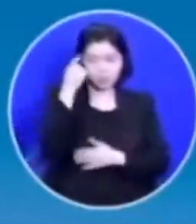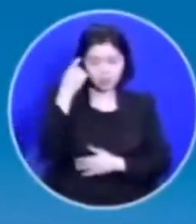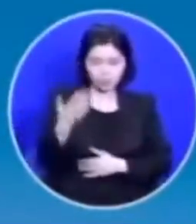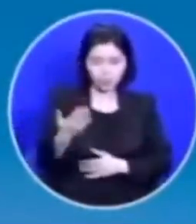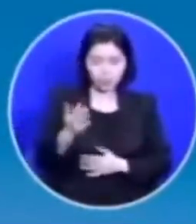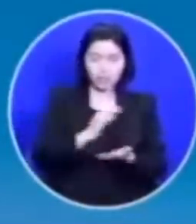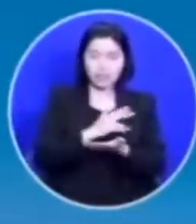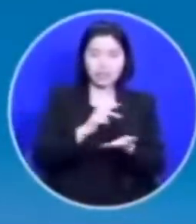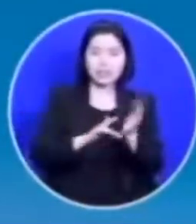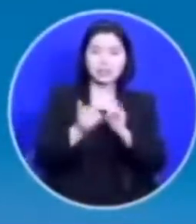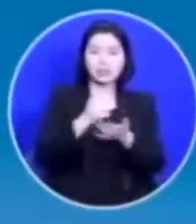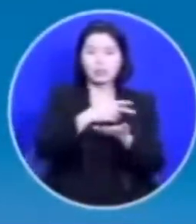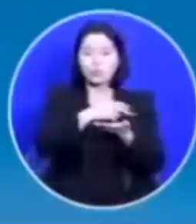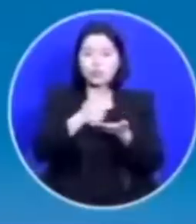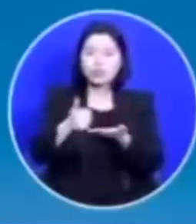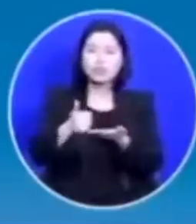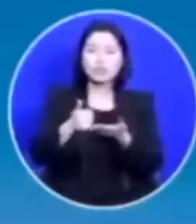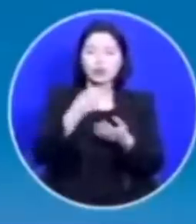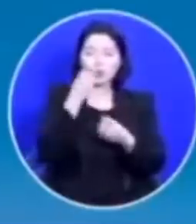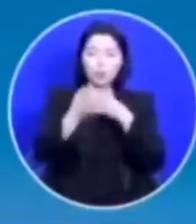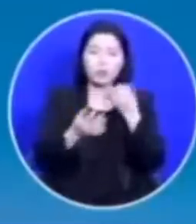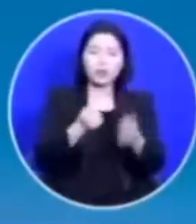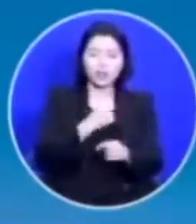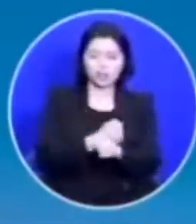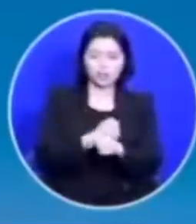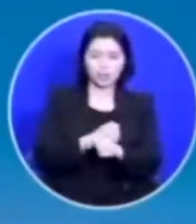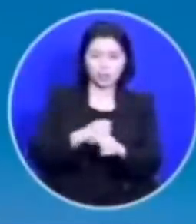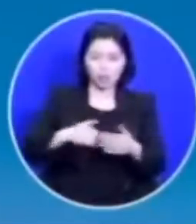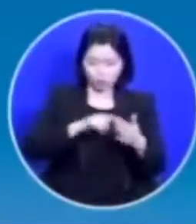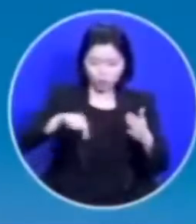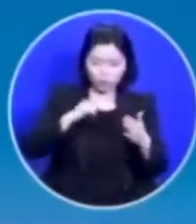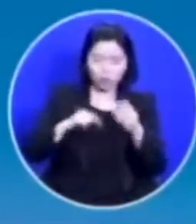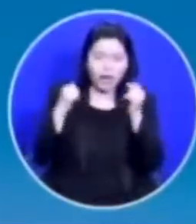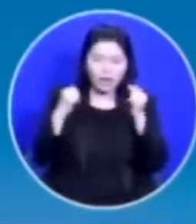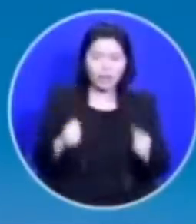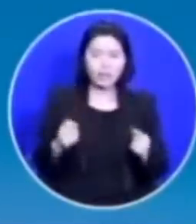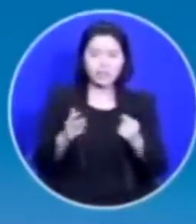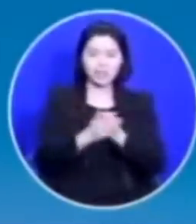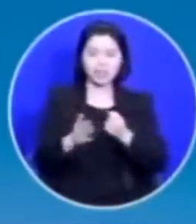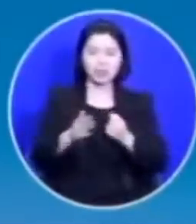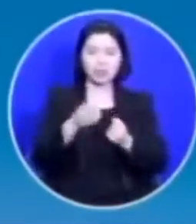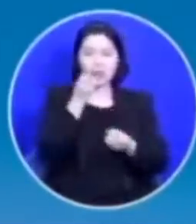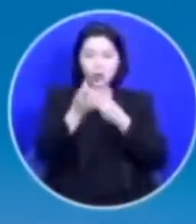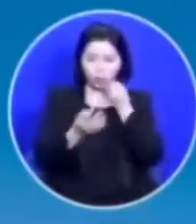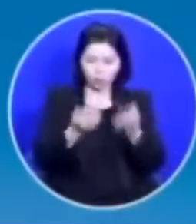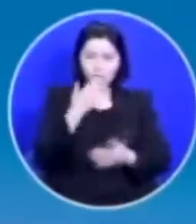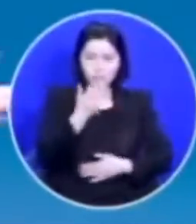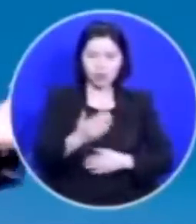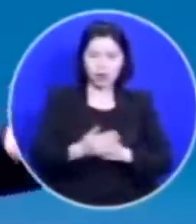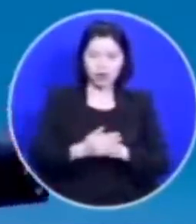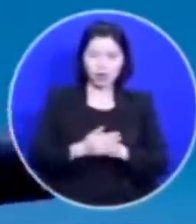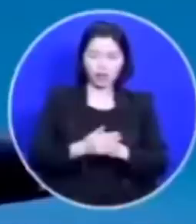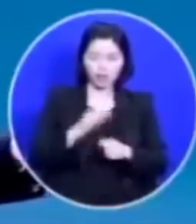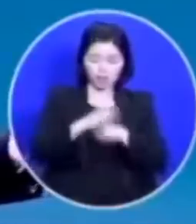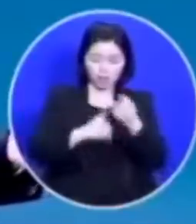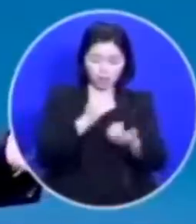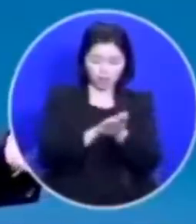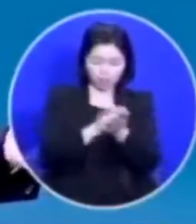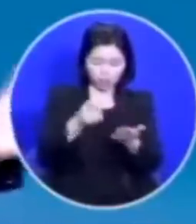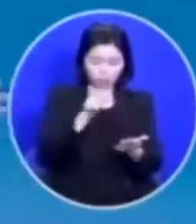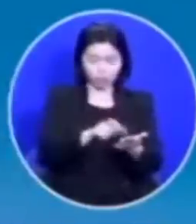이라고 고백하는 것이 예수님이 우리 안에 계시니까 그렇게 고백이 되는 걸 성경이 말해 주고